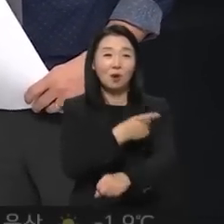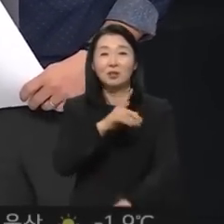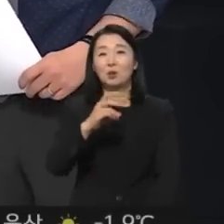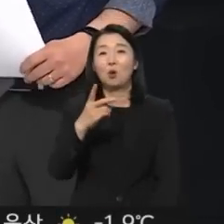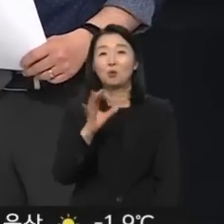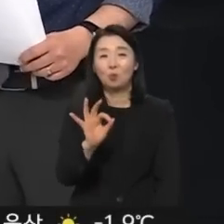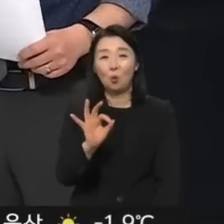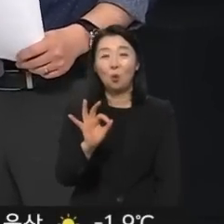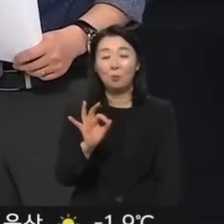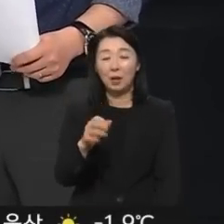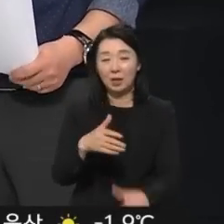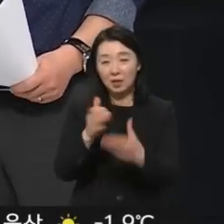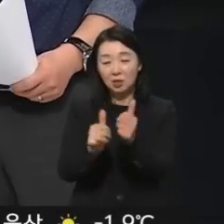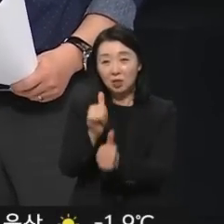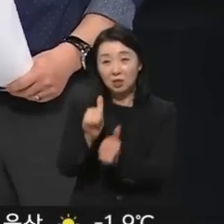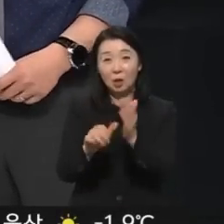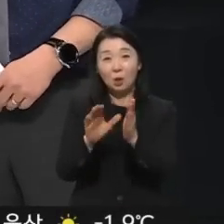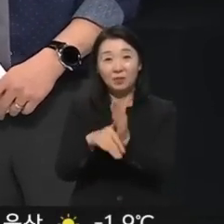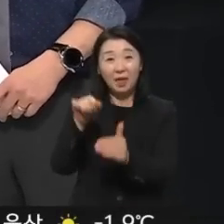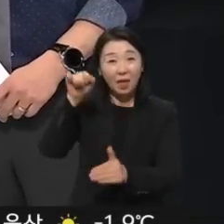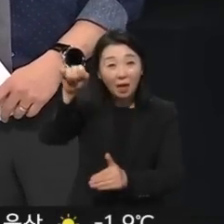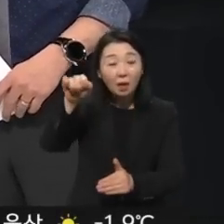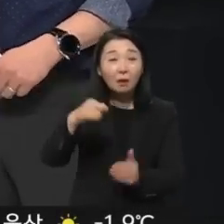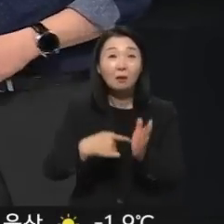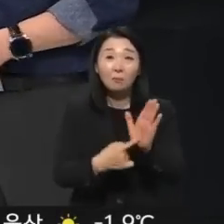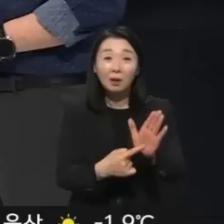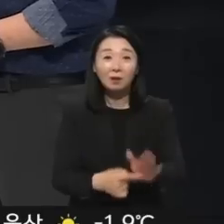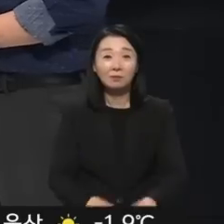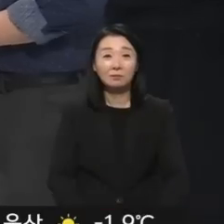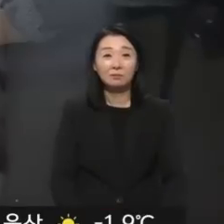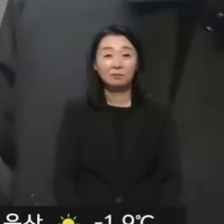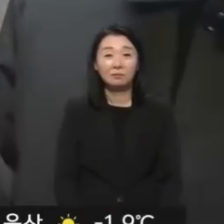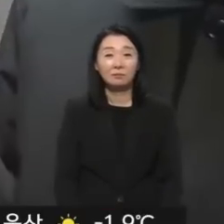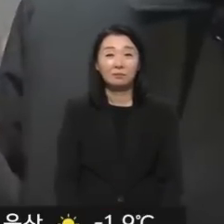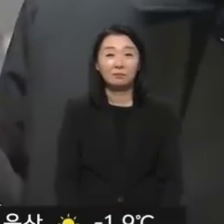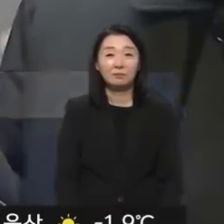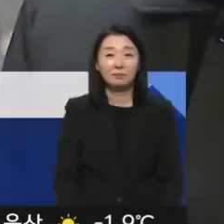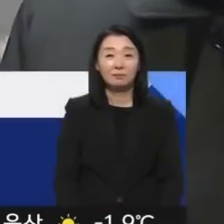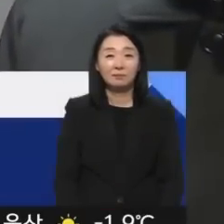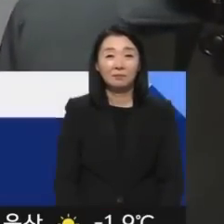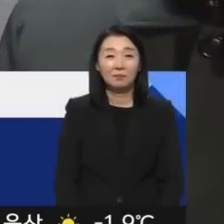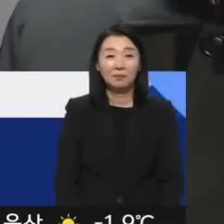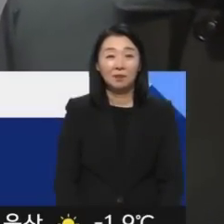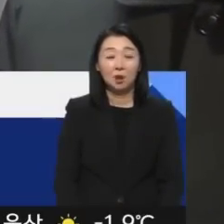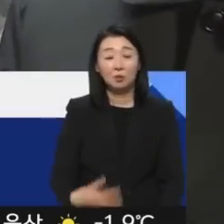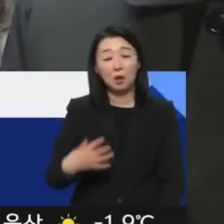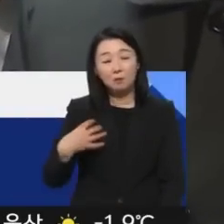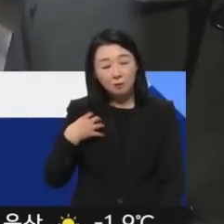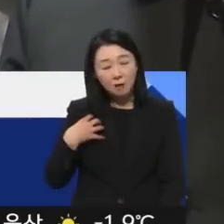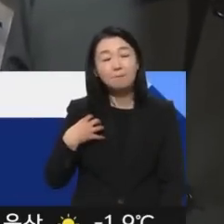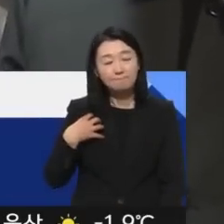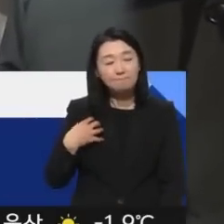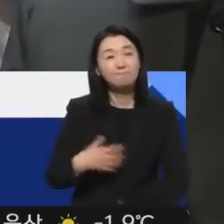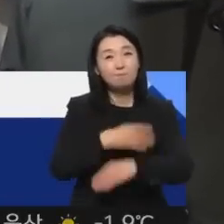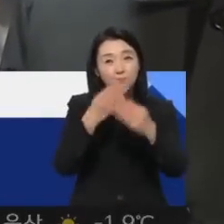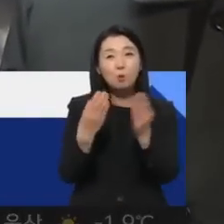의원이 전당대회에 나설 뜻을 내비친 겁니다. 어떠한 역할도 마다하지 않을